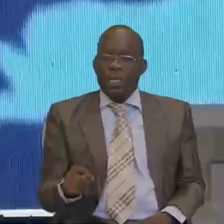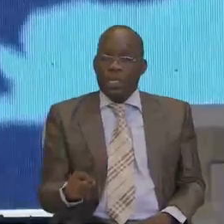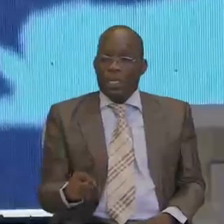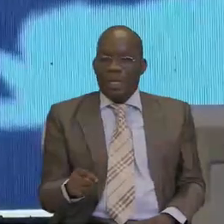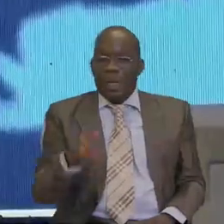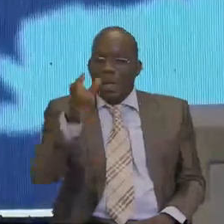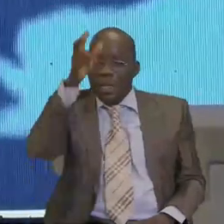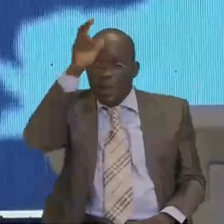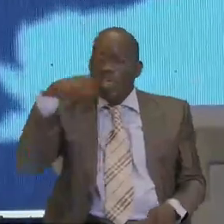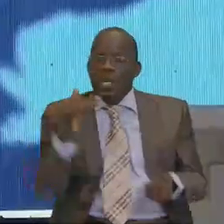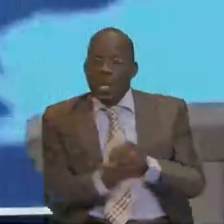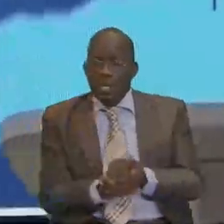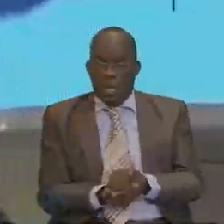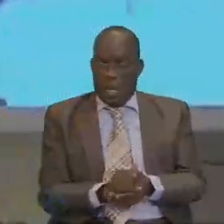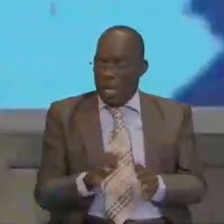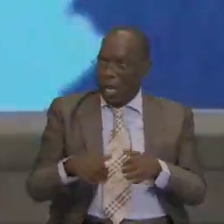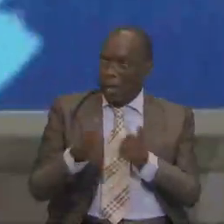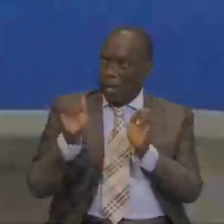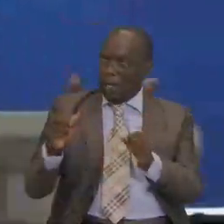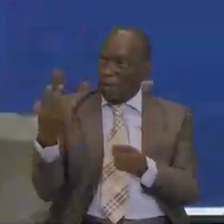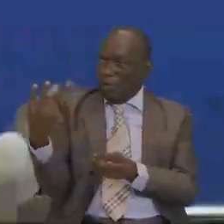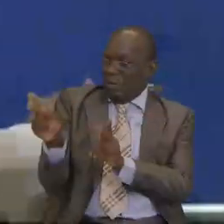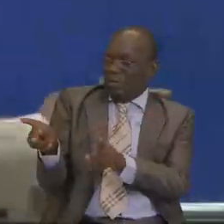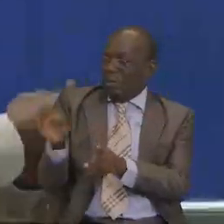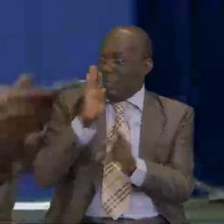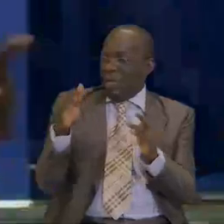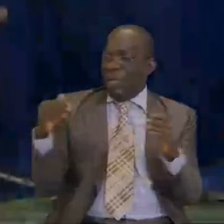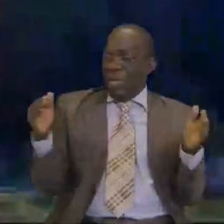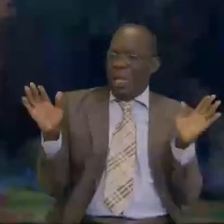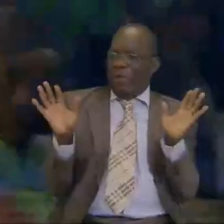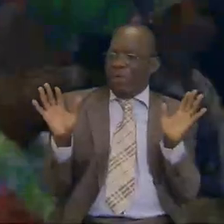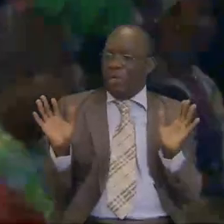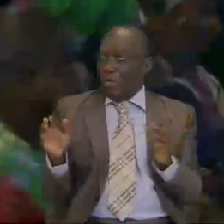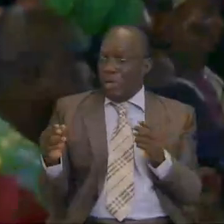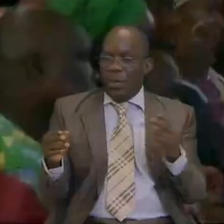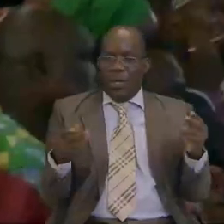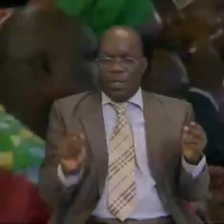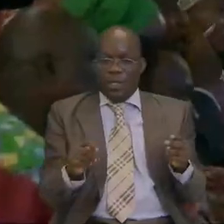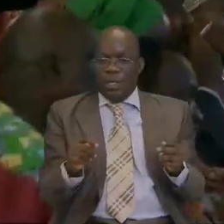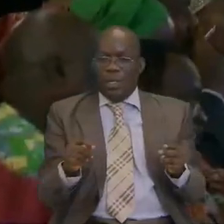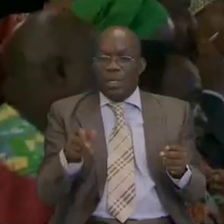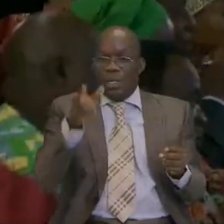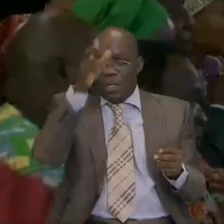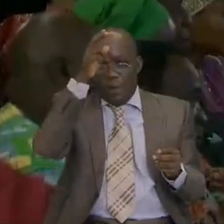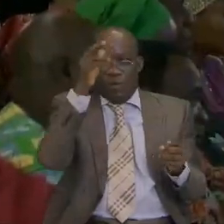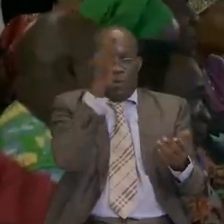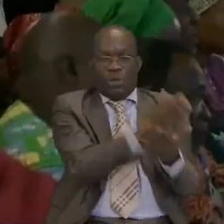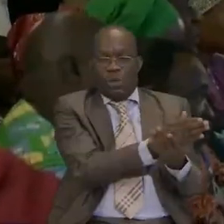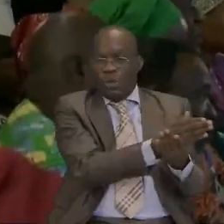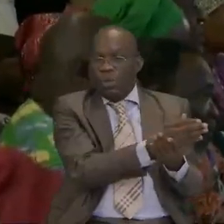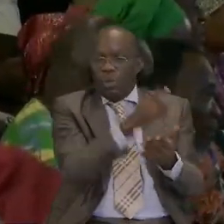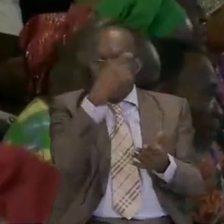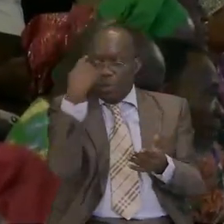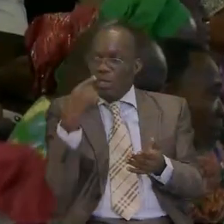comment est-ce que nous deux peut être en train de trembler au même moment? Et lui cesse de trembler parce qu'il te